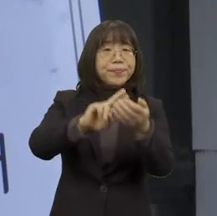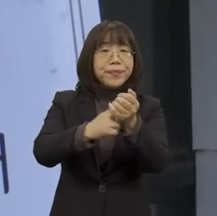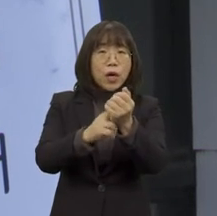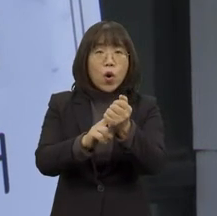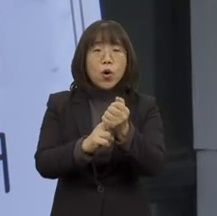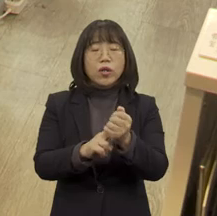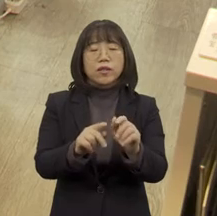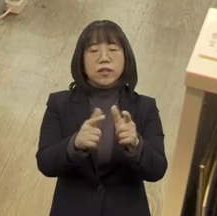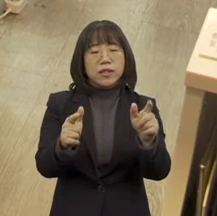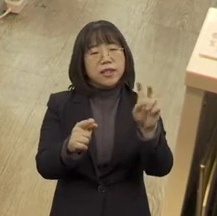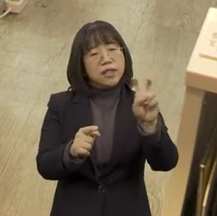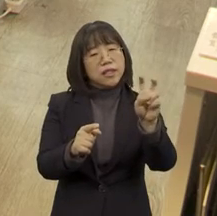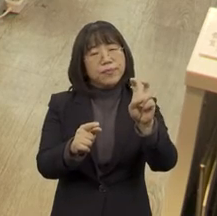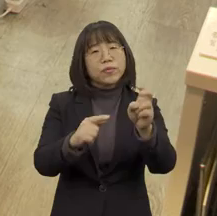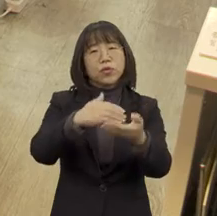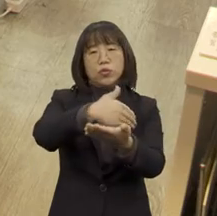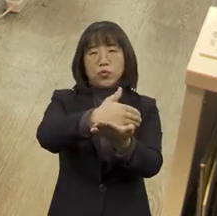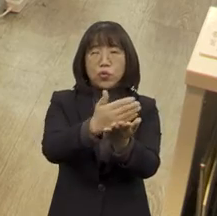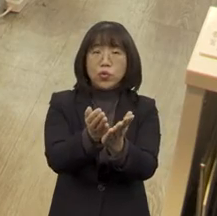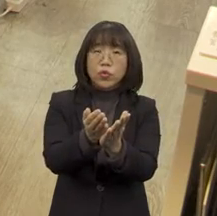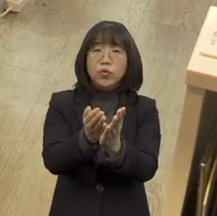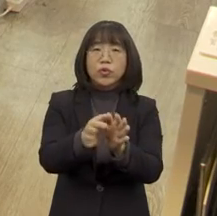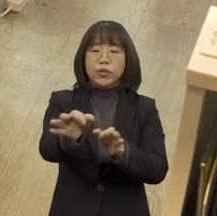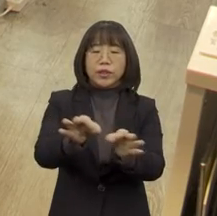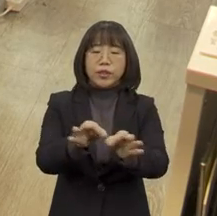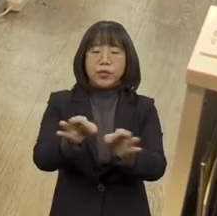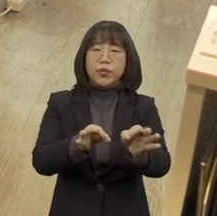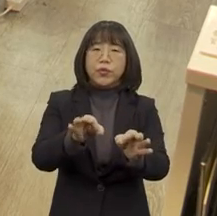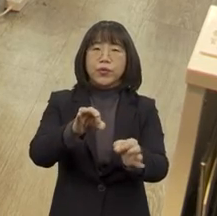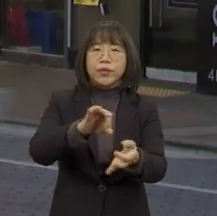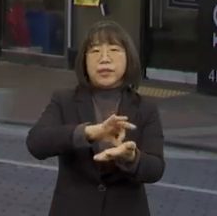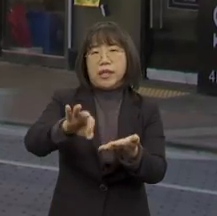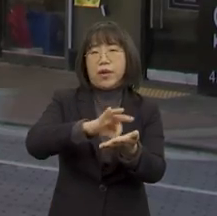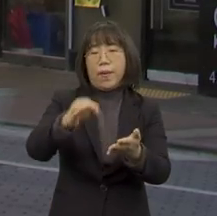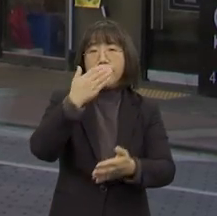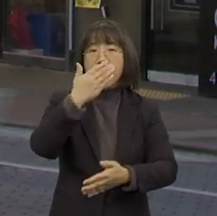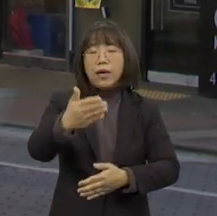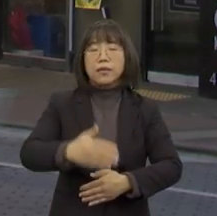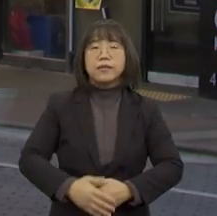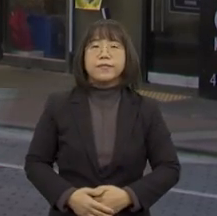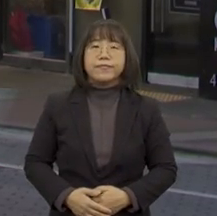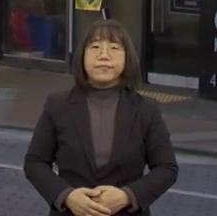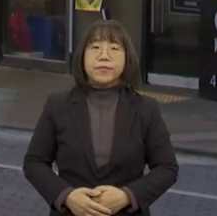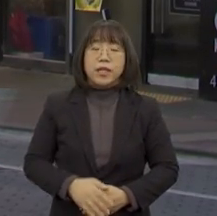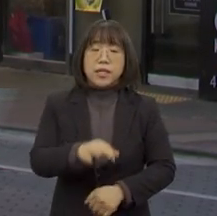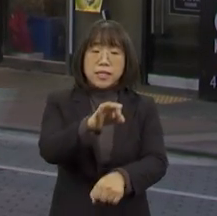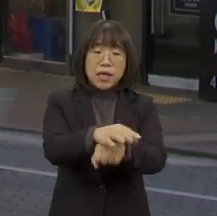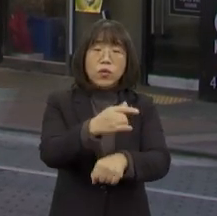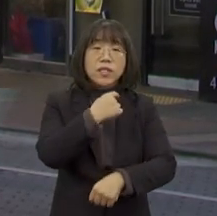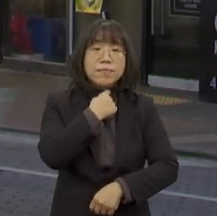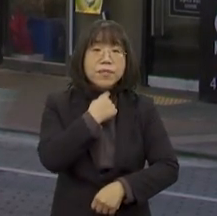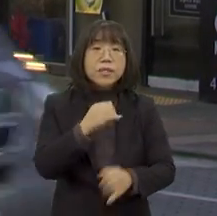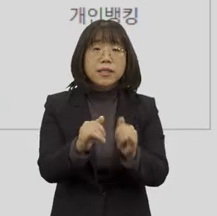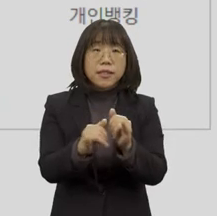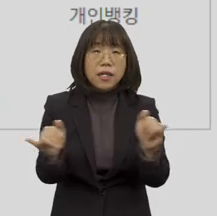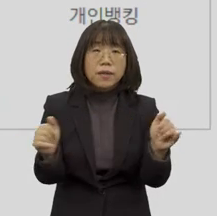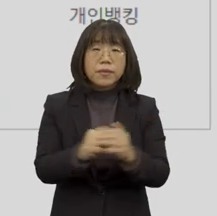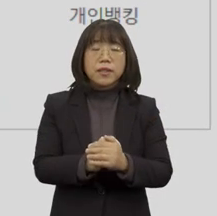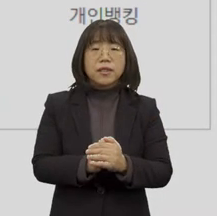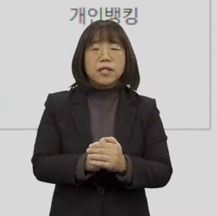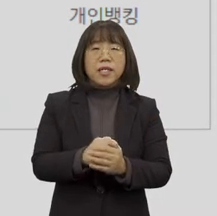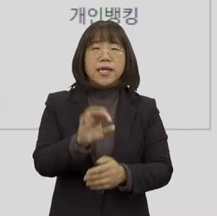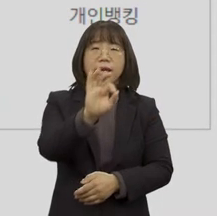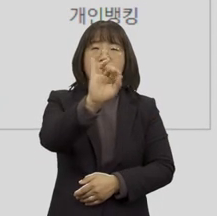및 영업제한 업종 20여만 개중 성 결제 참여하는 업소에서 사용이 가능합니다 구매를 원하는